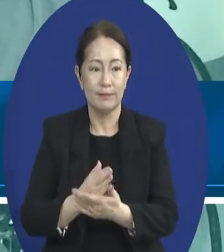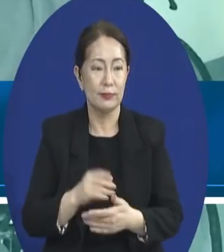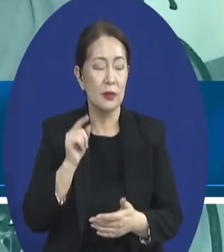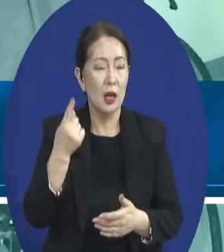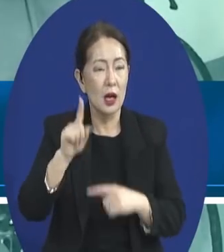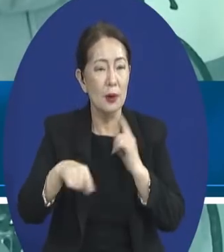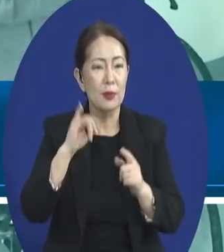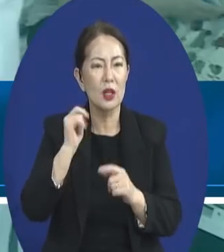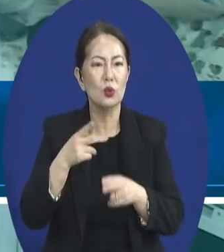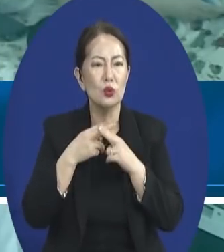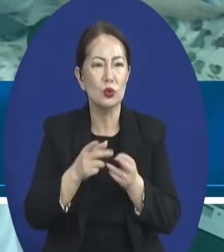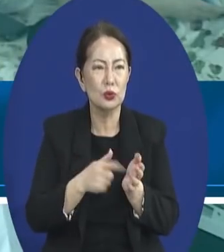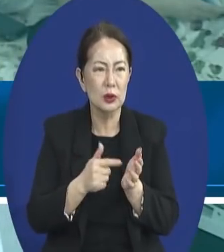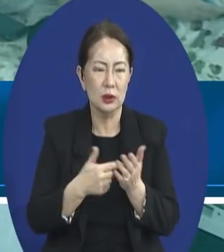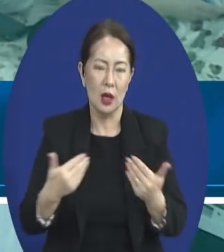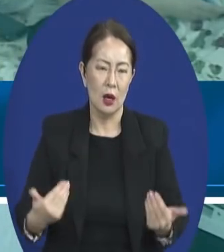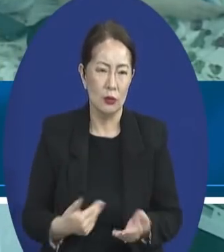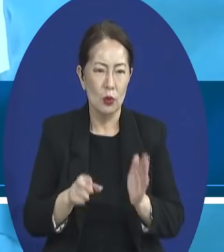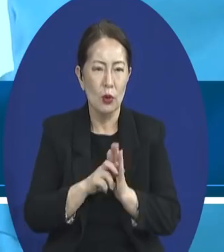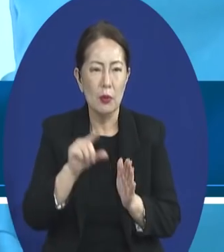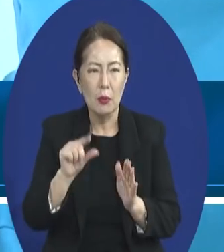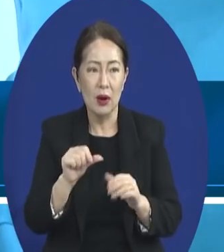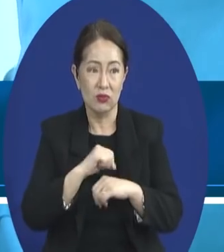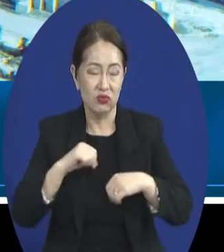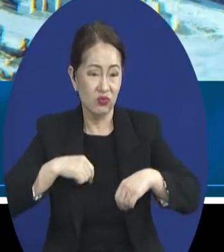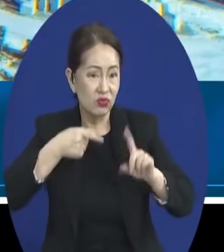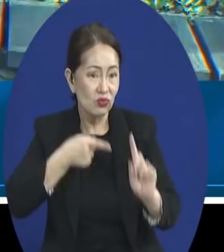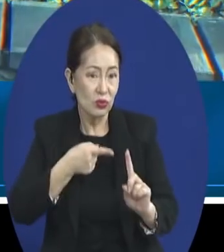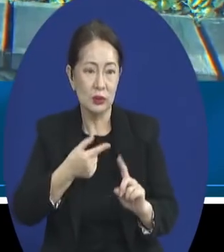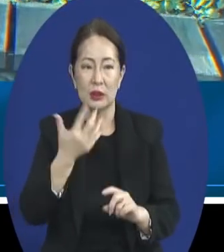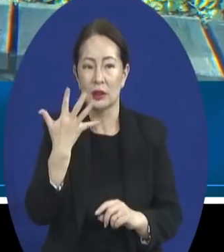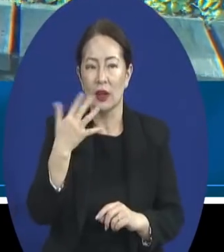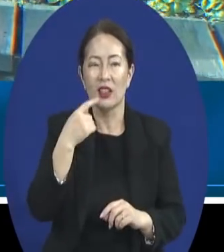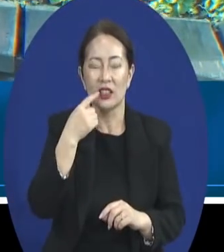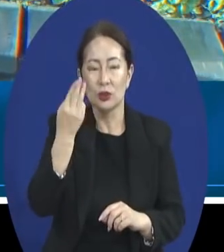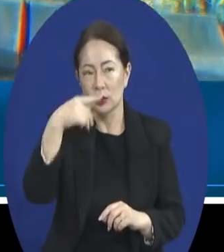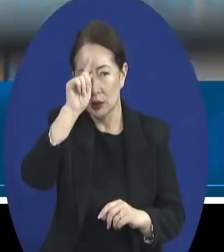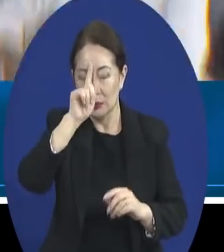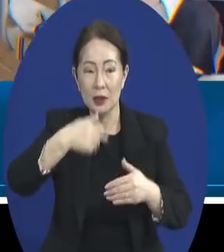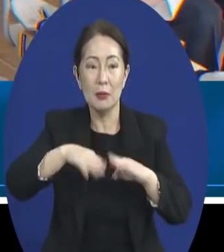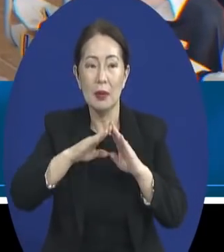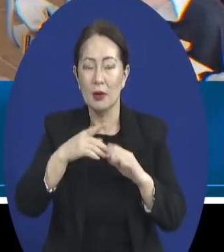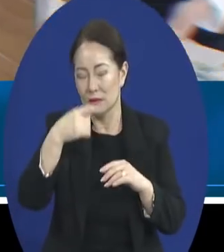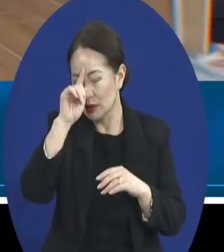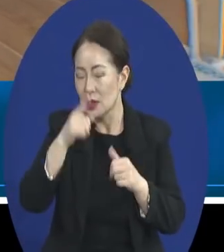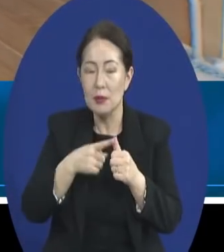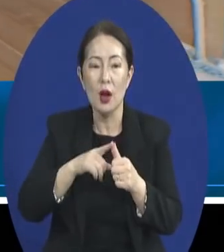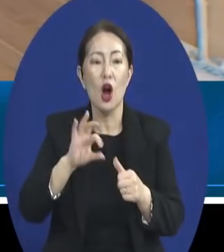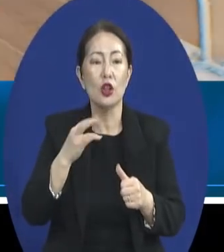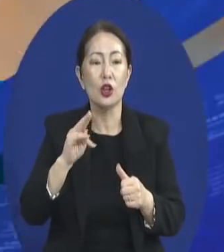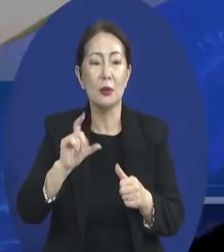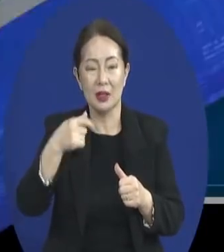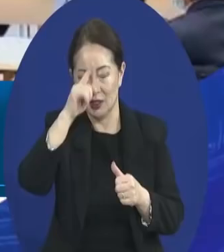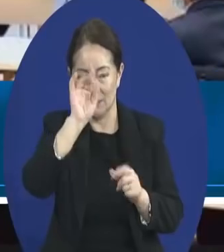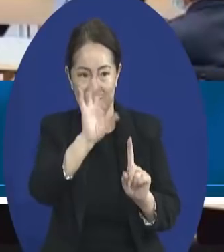Хамгийн ихэд тусламж хэрэгтэй амьдралын боломж багтай хэсгийн иргэдэд зориулан 5 шүдний эмнэлэг байгуулсан өнөр бэлгэмжийг цагийн хурд